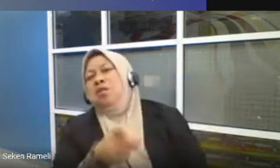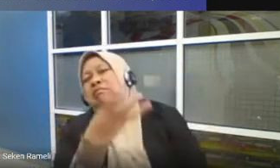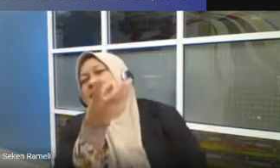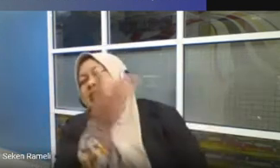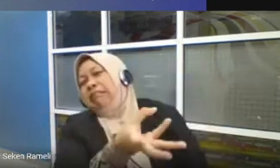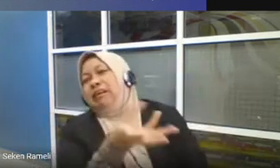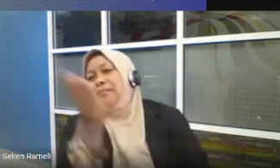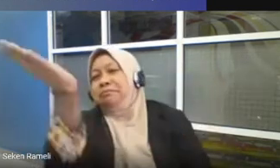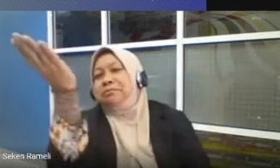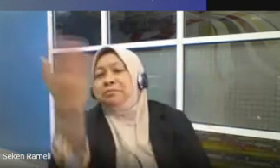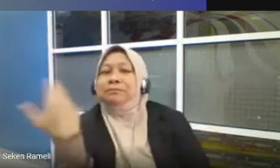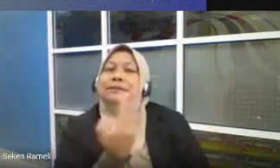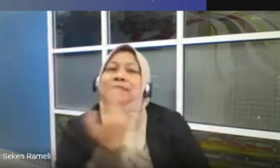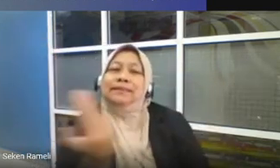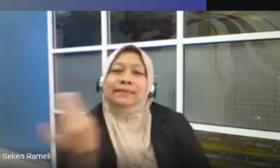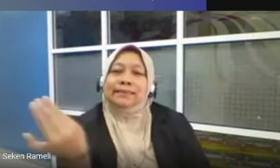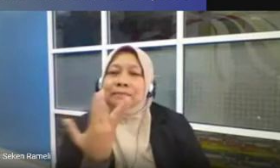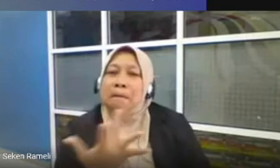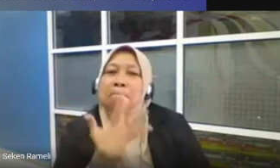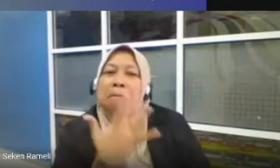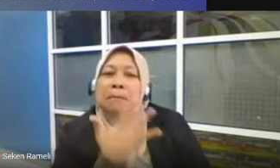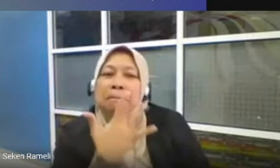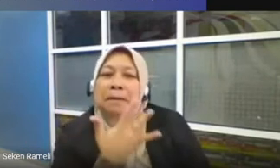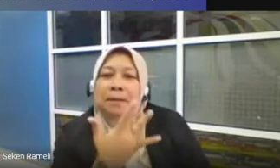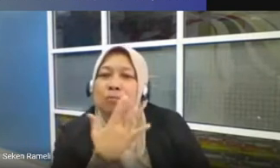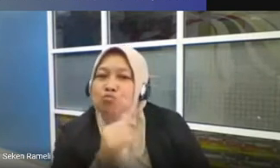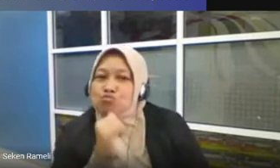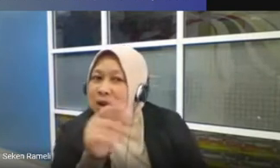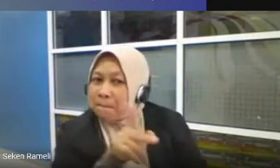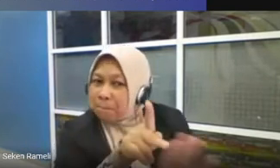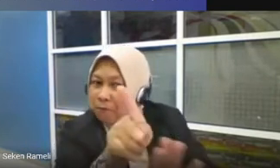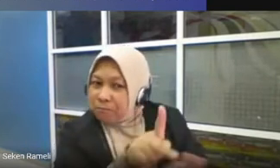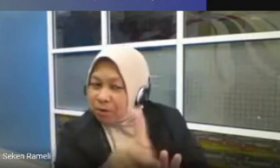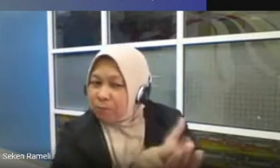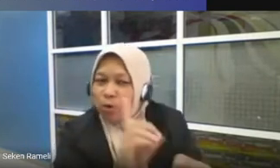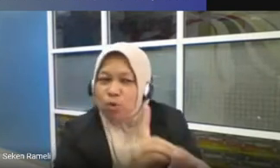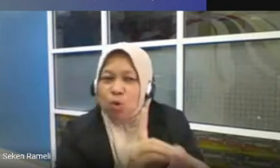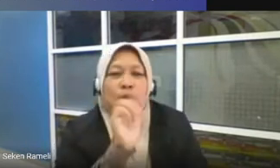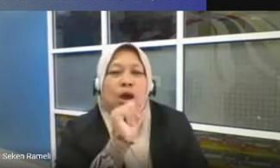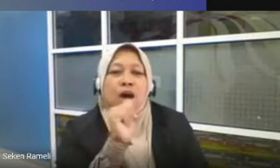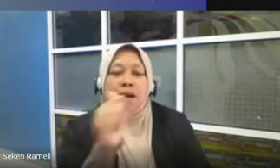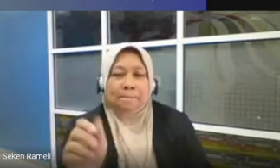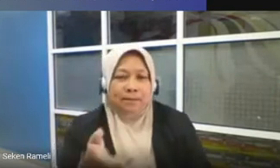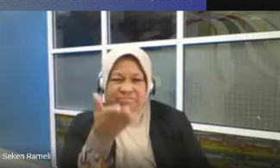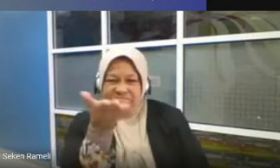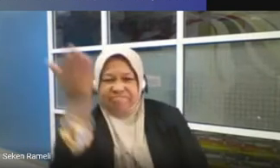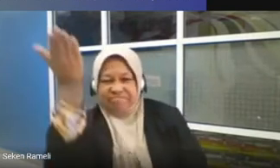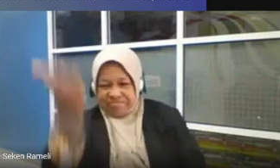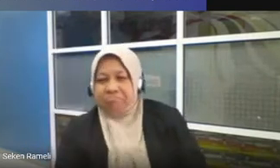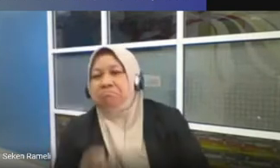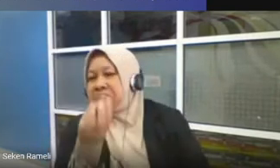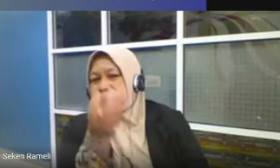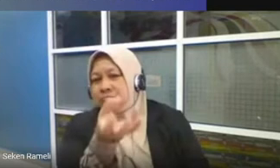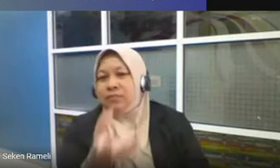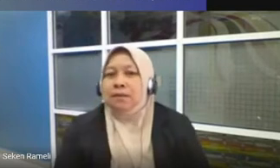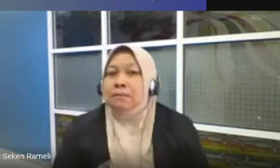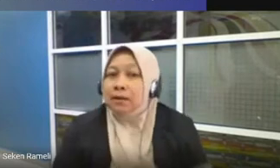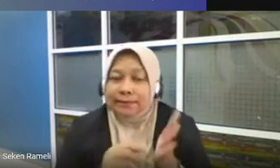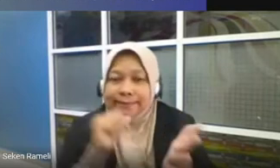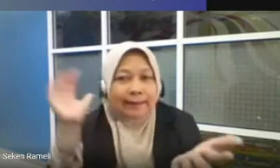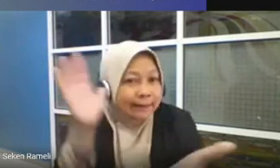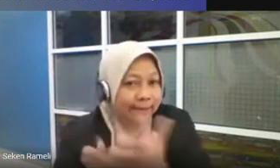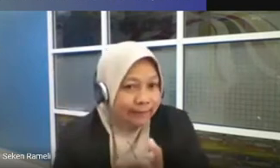lecturer biasa-biasa kot, lecturer biasa je ni, bukan professor ni jadinya orang tak berapa yakin